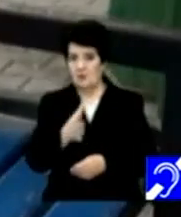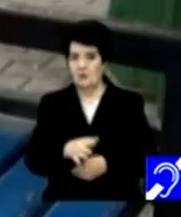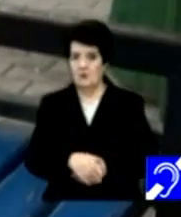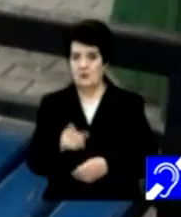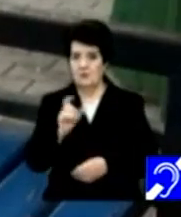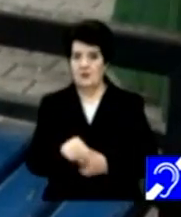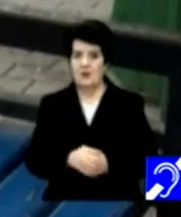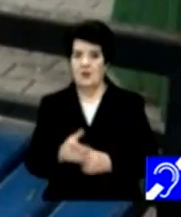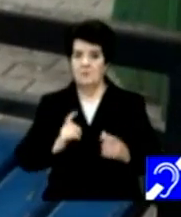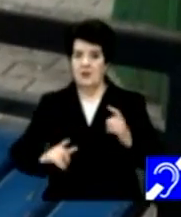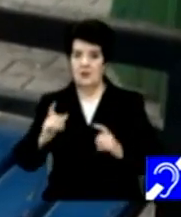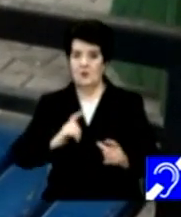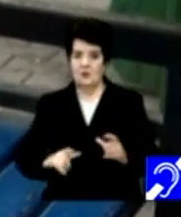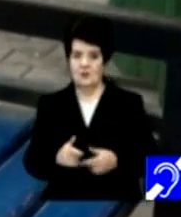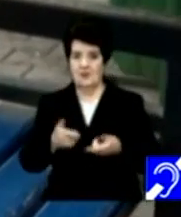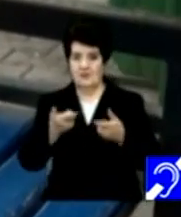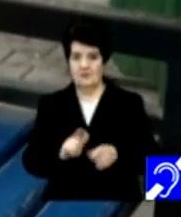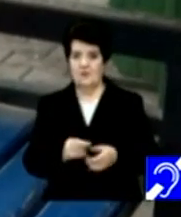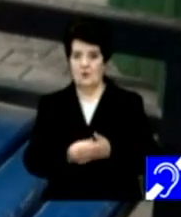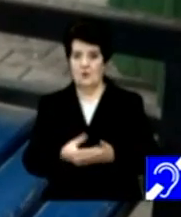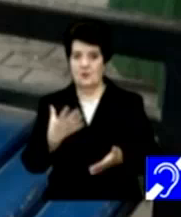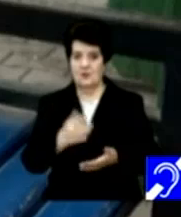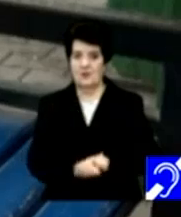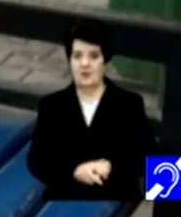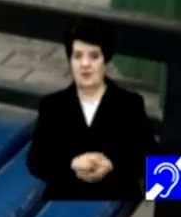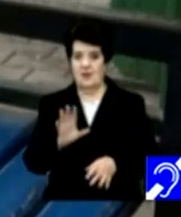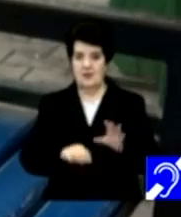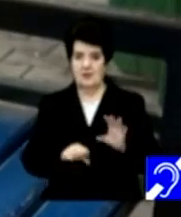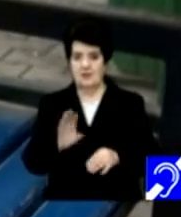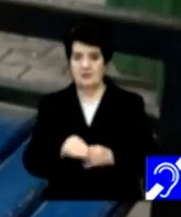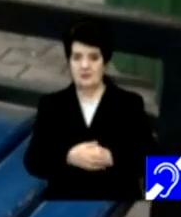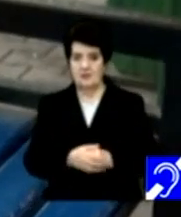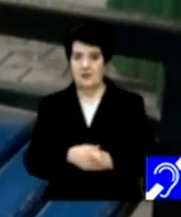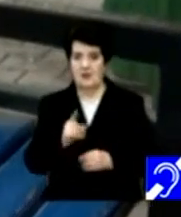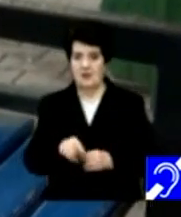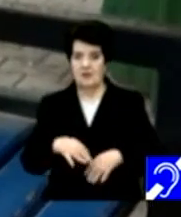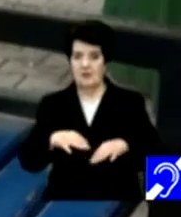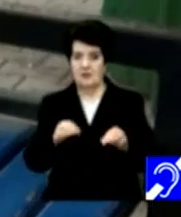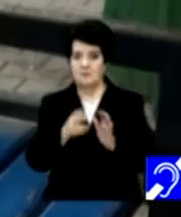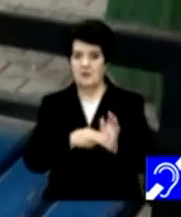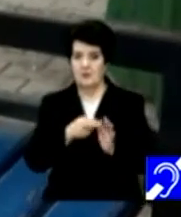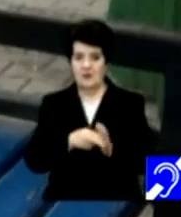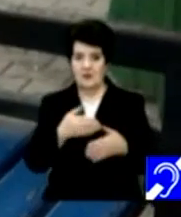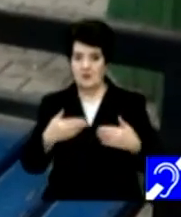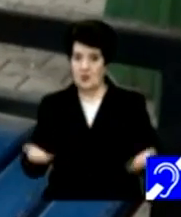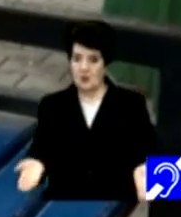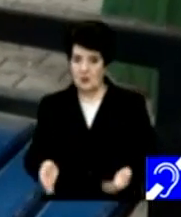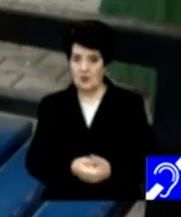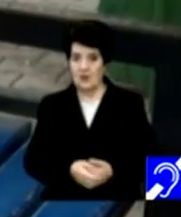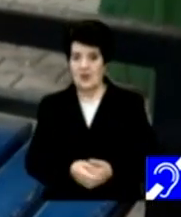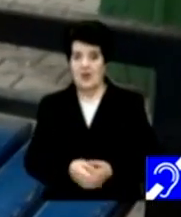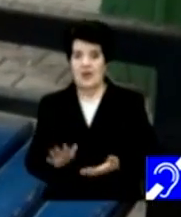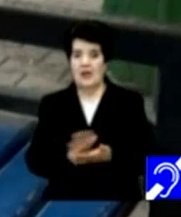bun. Pentru un student, da, este costisitor. Ținând cont că și transportul feroviar deja nu mai este gratuit în